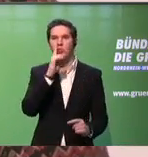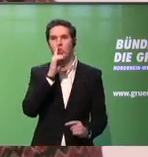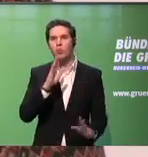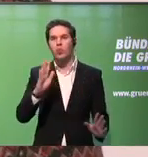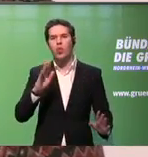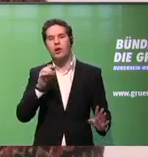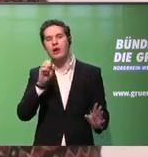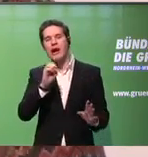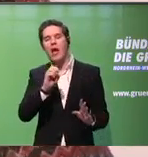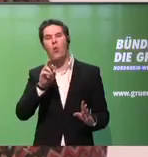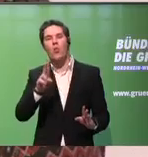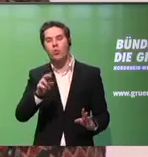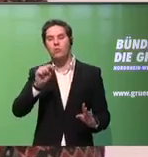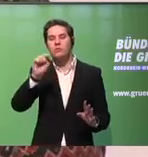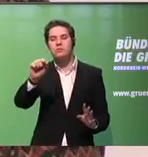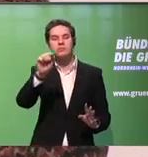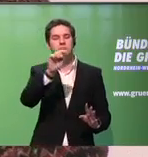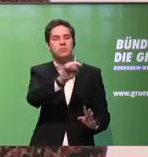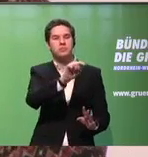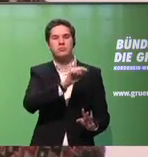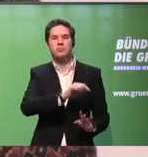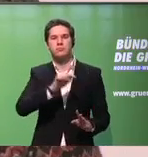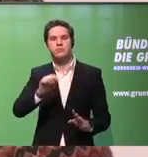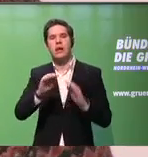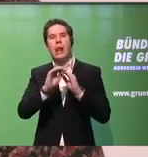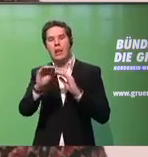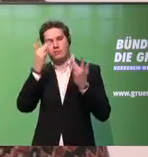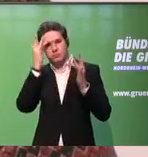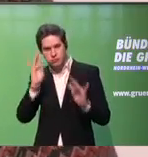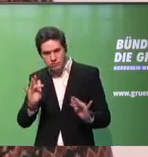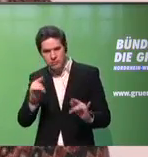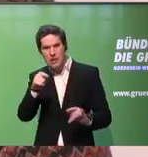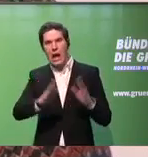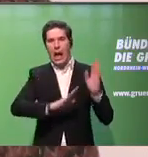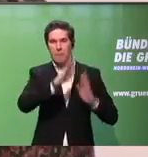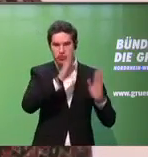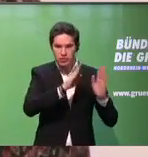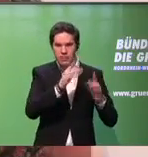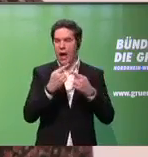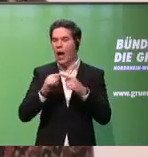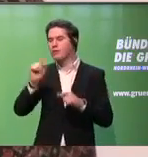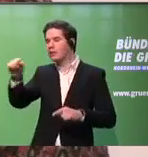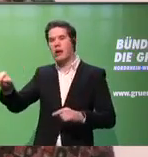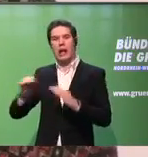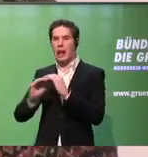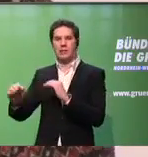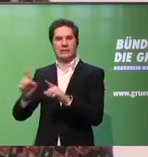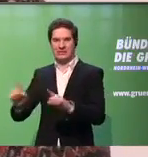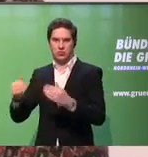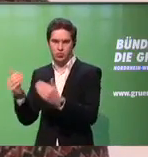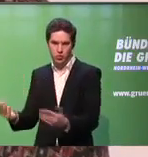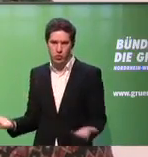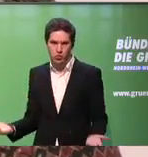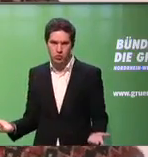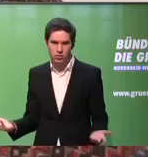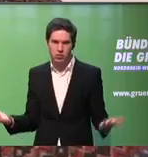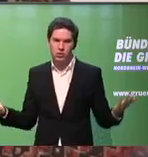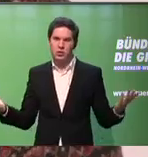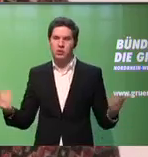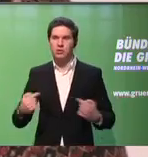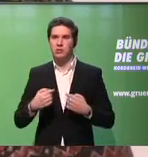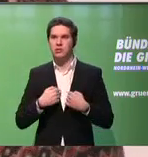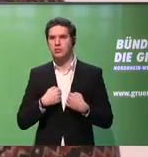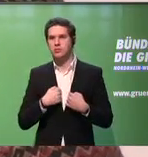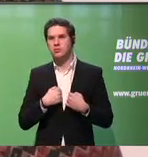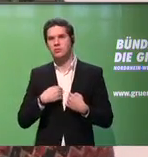in einzelnen EU-Ländern Bürger darüber abstimmen und in anderen Ländern nicht. Dann ist das, glaube ich, eine Situation,